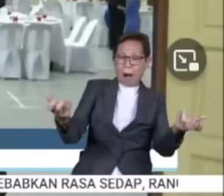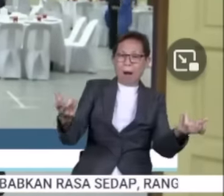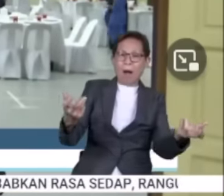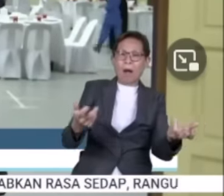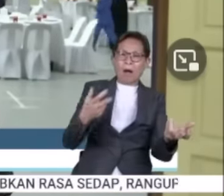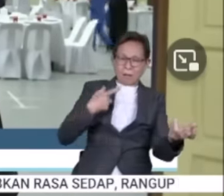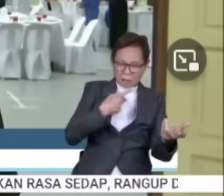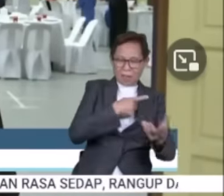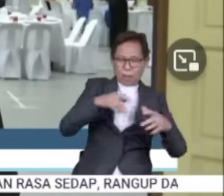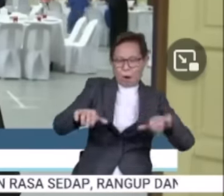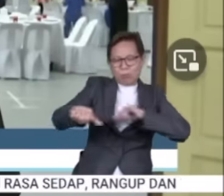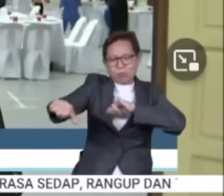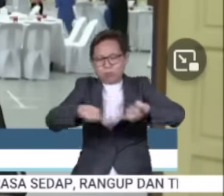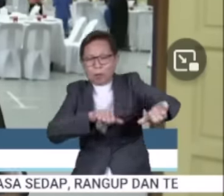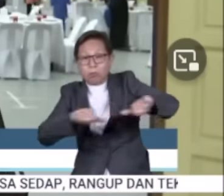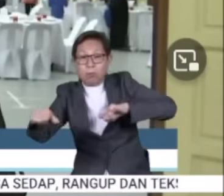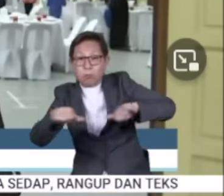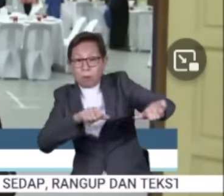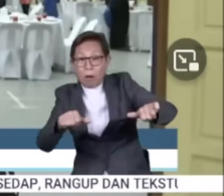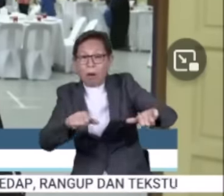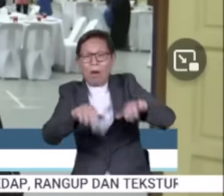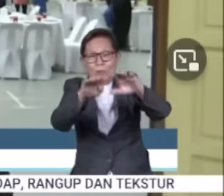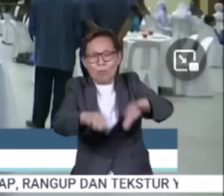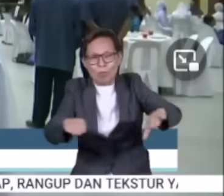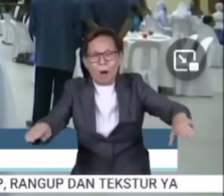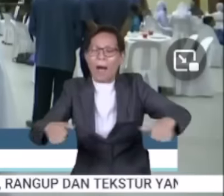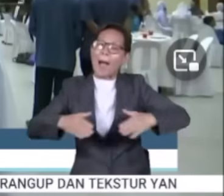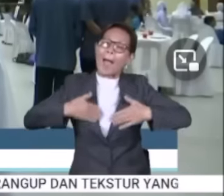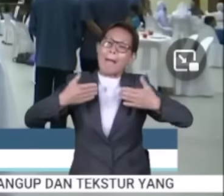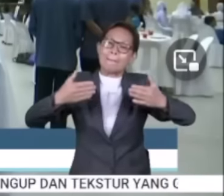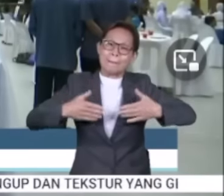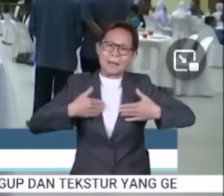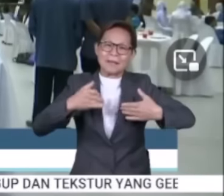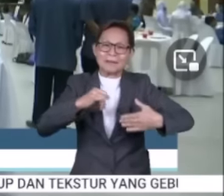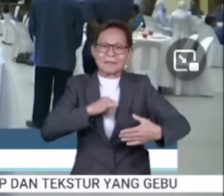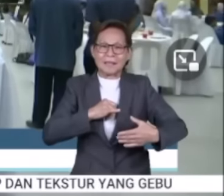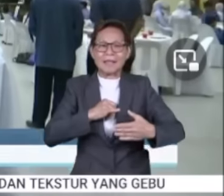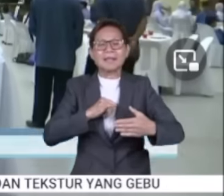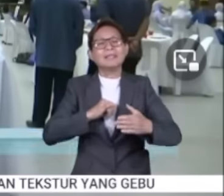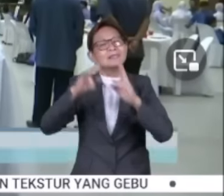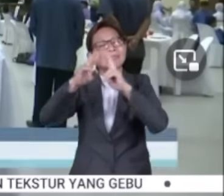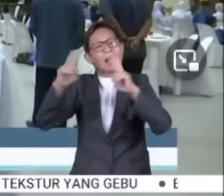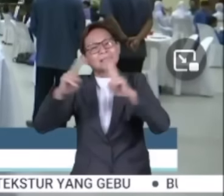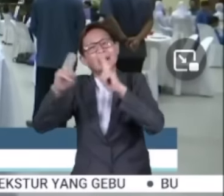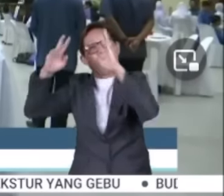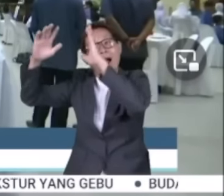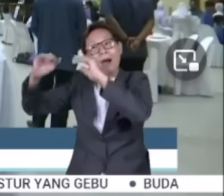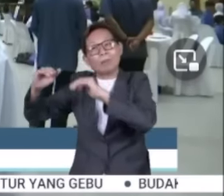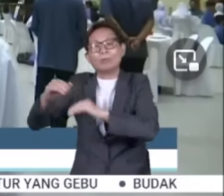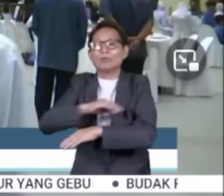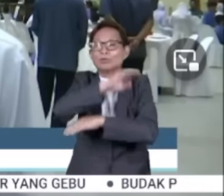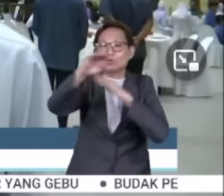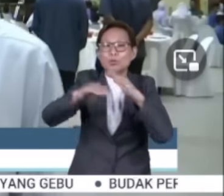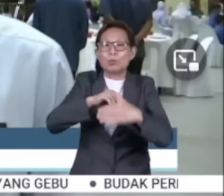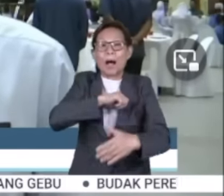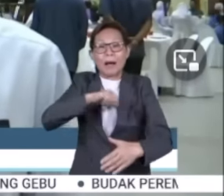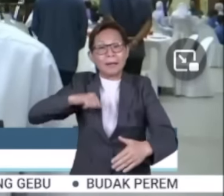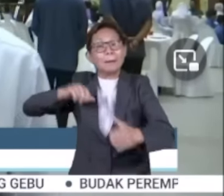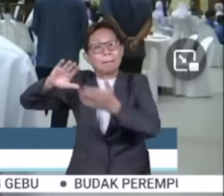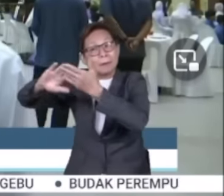kita buat aktiviti supaya diorang happy lah. Saya sangat-sangat mengharapkan semua ahli-ahli